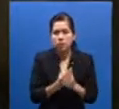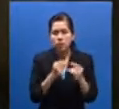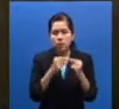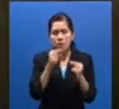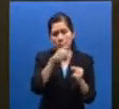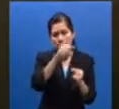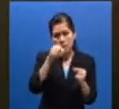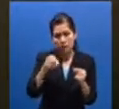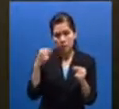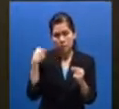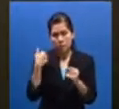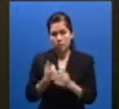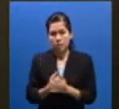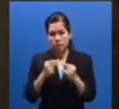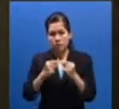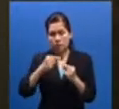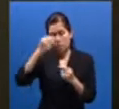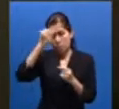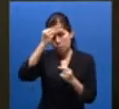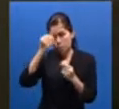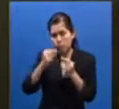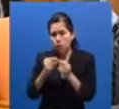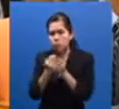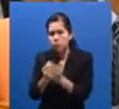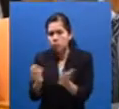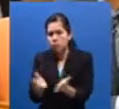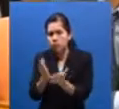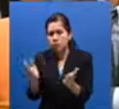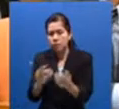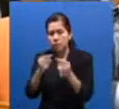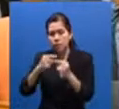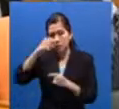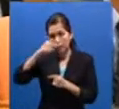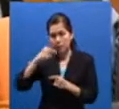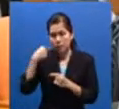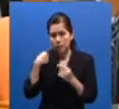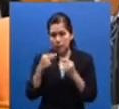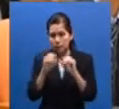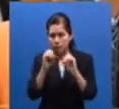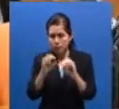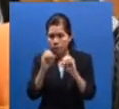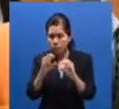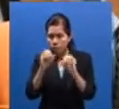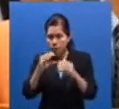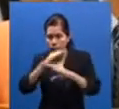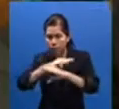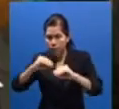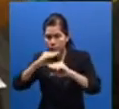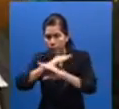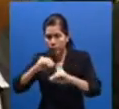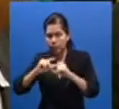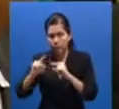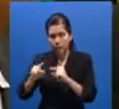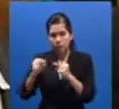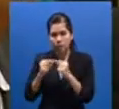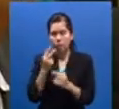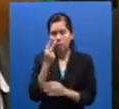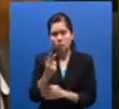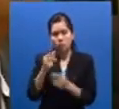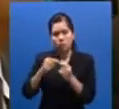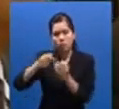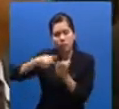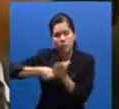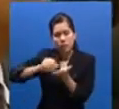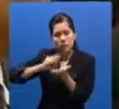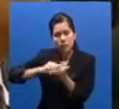ช่วยเหลือที่ญี่ปุ่นให้กับไทยคือการให้ความรู้และการถ่ายทอดเทคโนโลยียังไม่คุ้มค่าเมื่อเทียบกับรายได้ภาษีที่